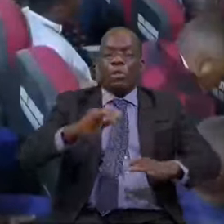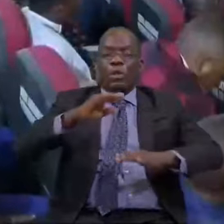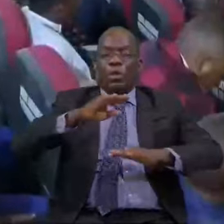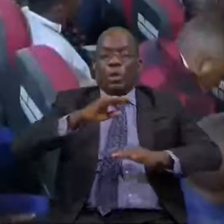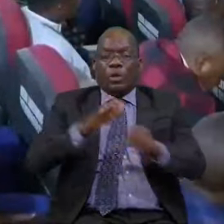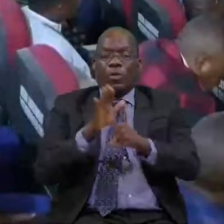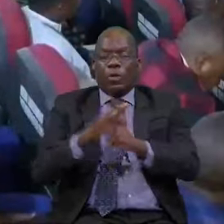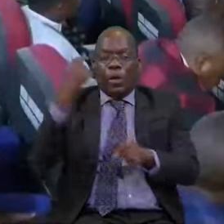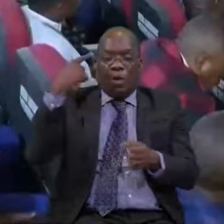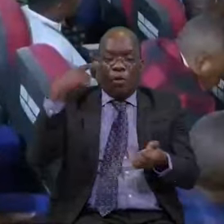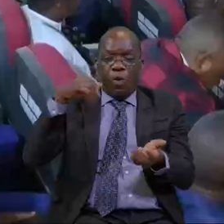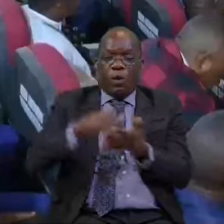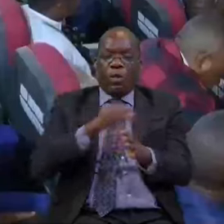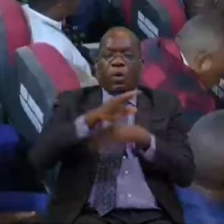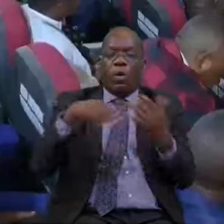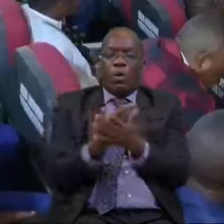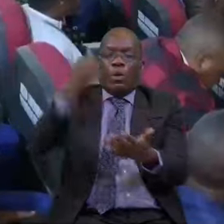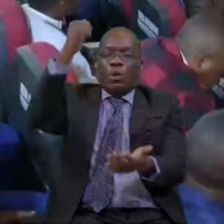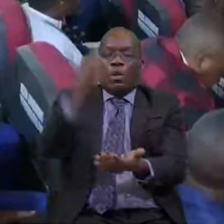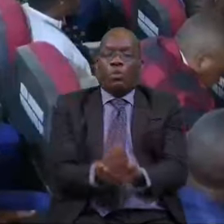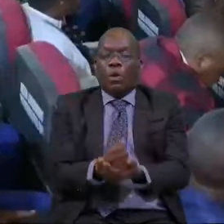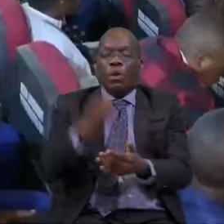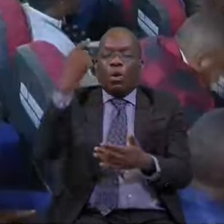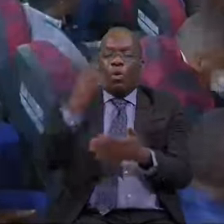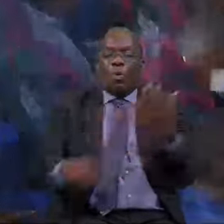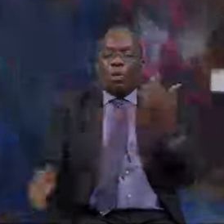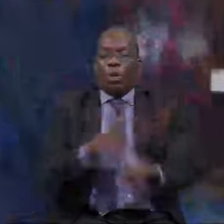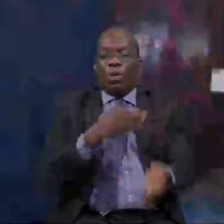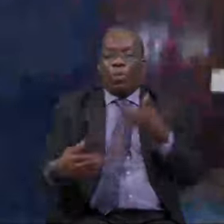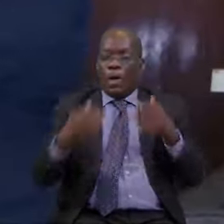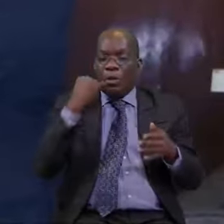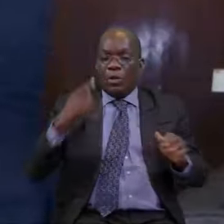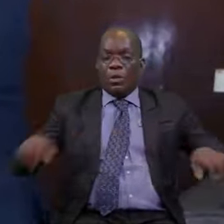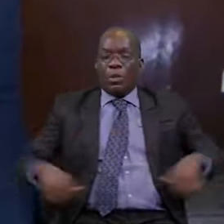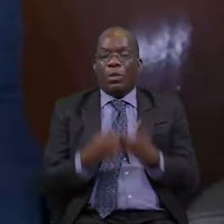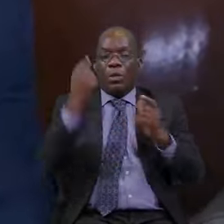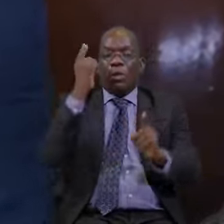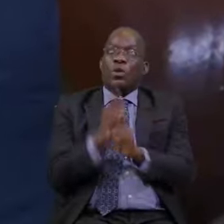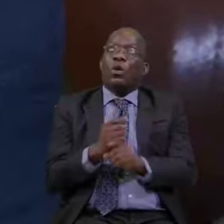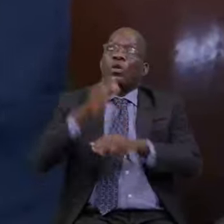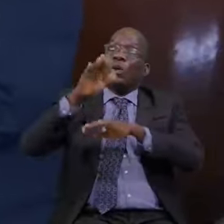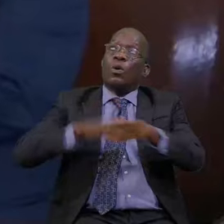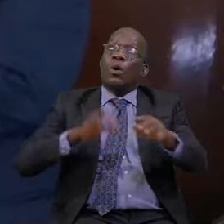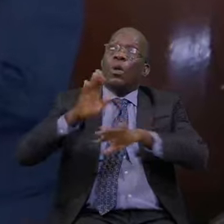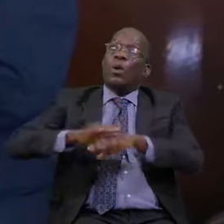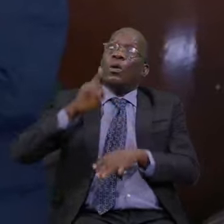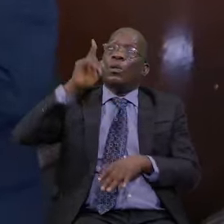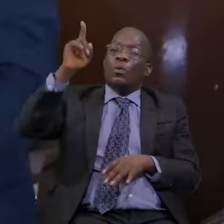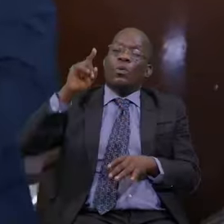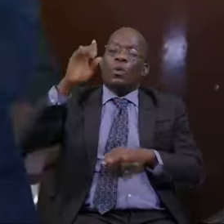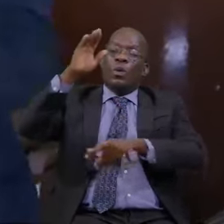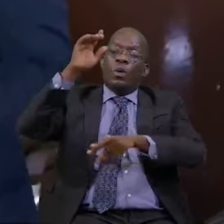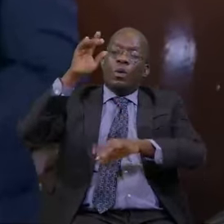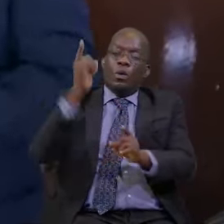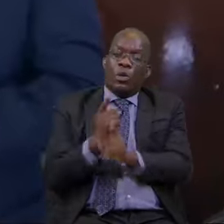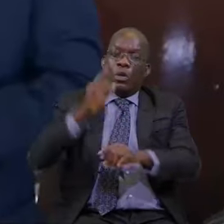pour tout. Et quel que soit le défi, seulement l'invoquer, seulement venir à